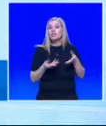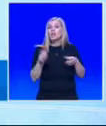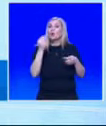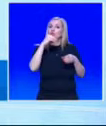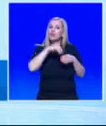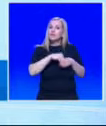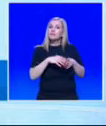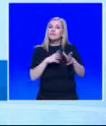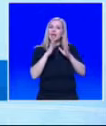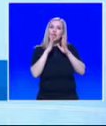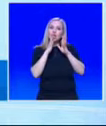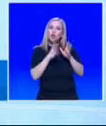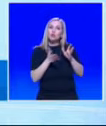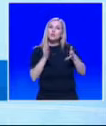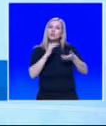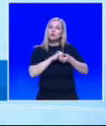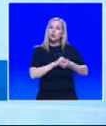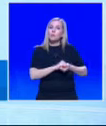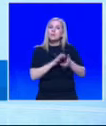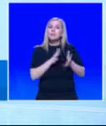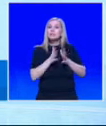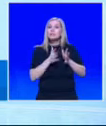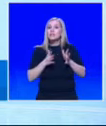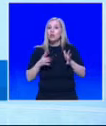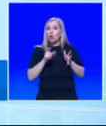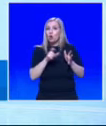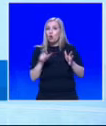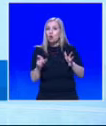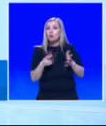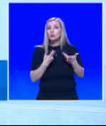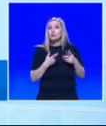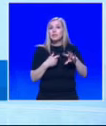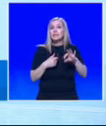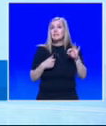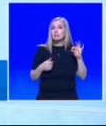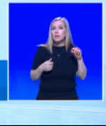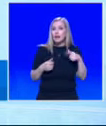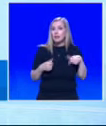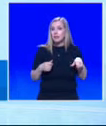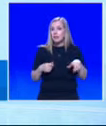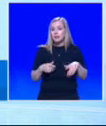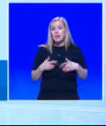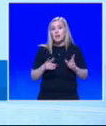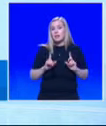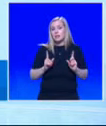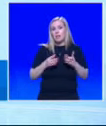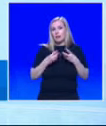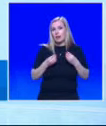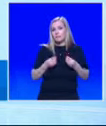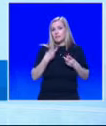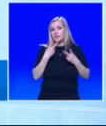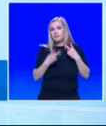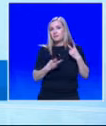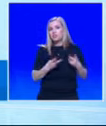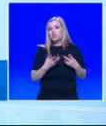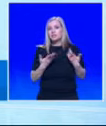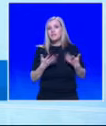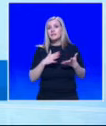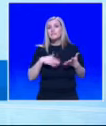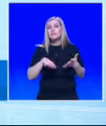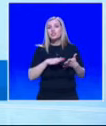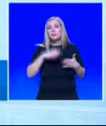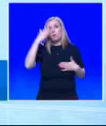в една грозна сглобка с хора, които самите избиратели на дясното не харесват и виждат, че